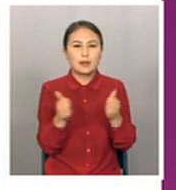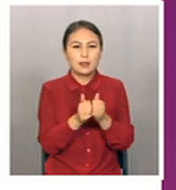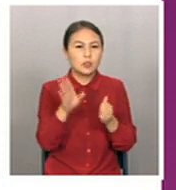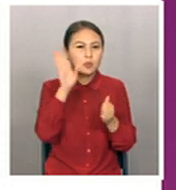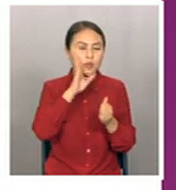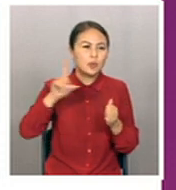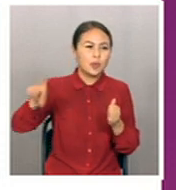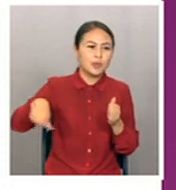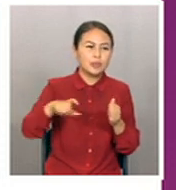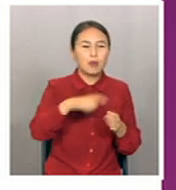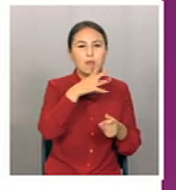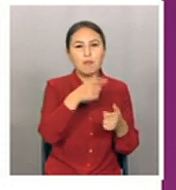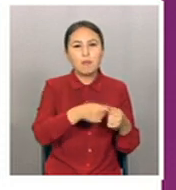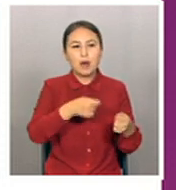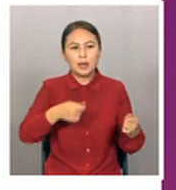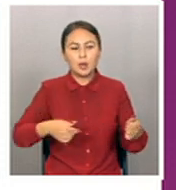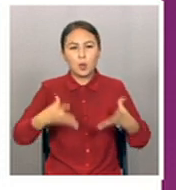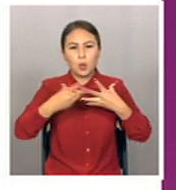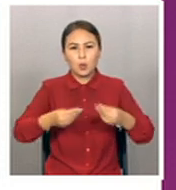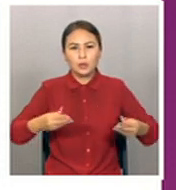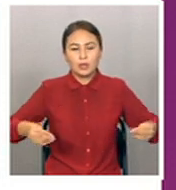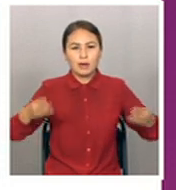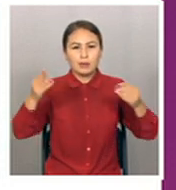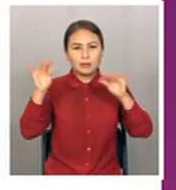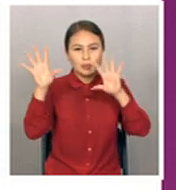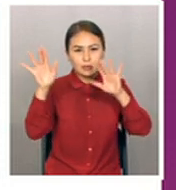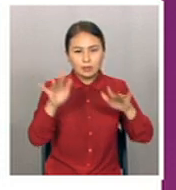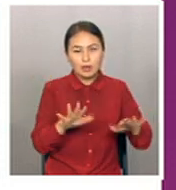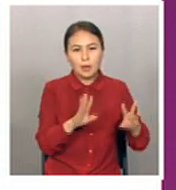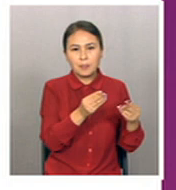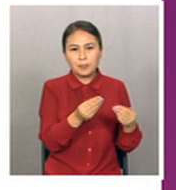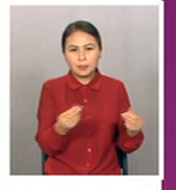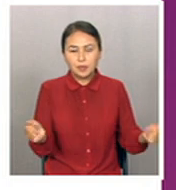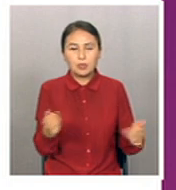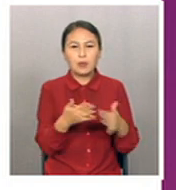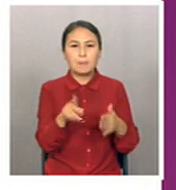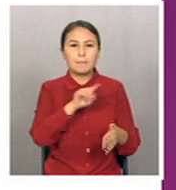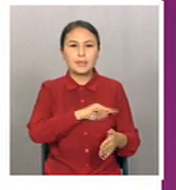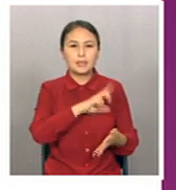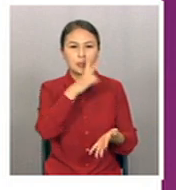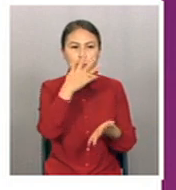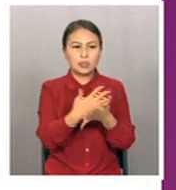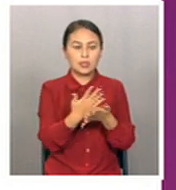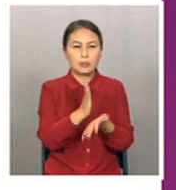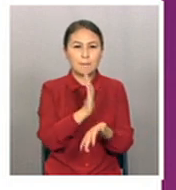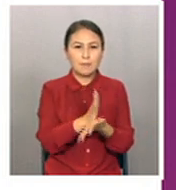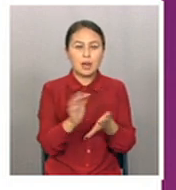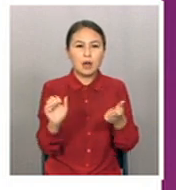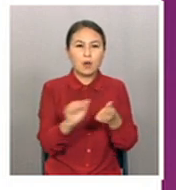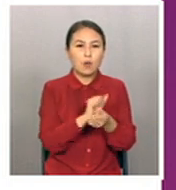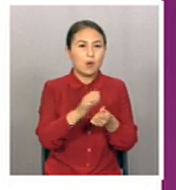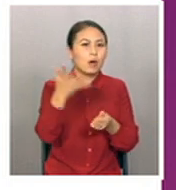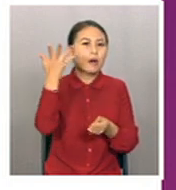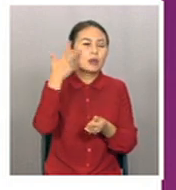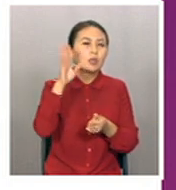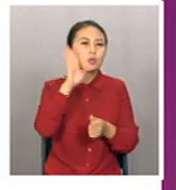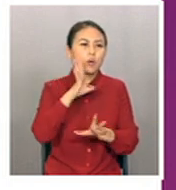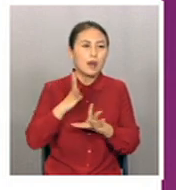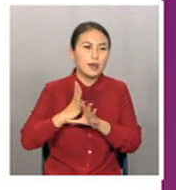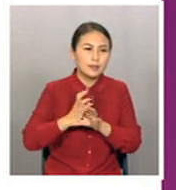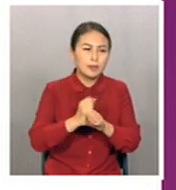ағысы баяу. Көктемде қар сумен толығып, арнасынан асып, мінез көрсететіні бар. Құрғақшылық кездері су азайып,